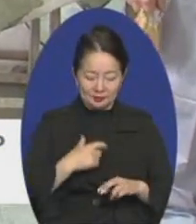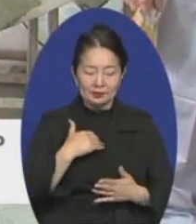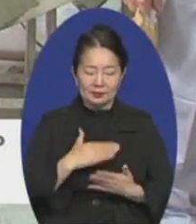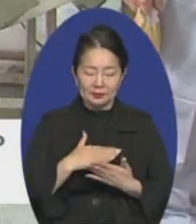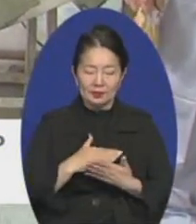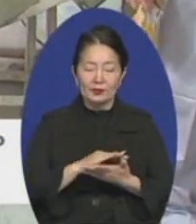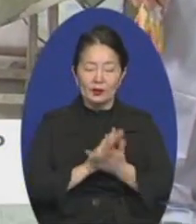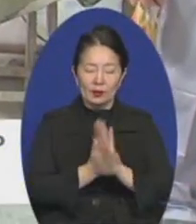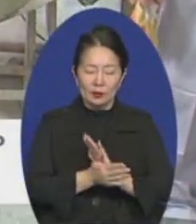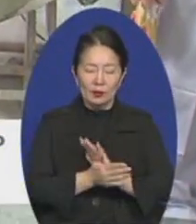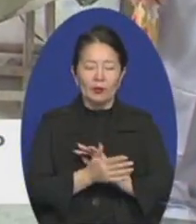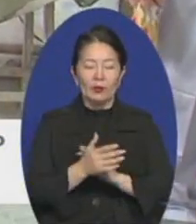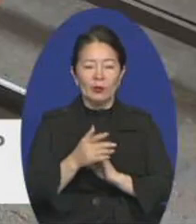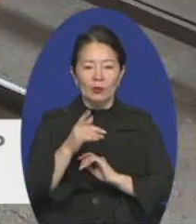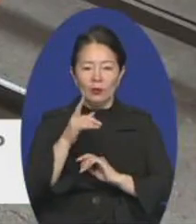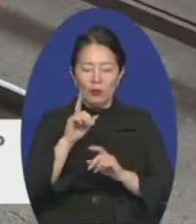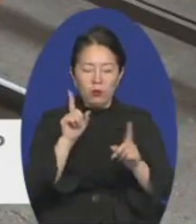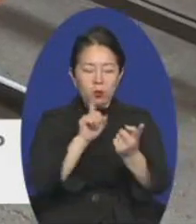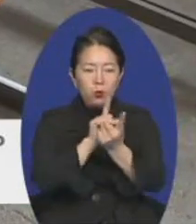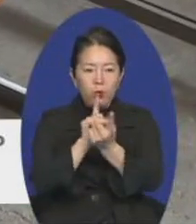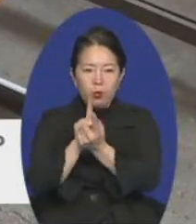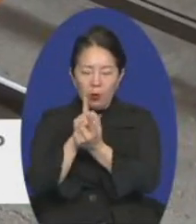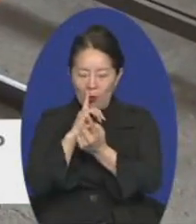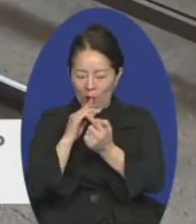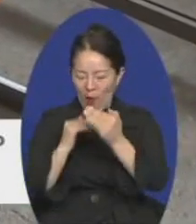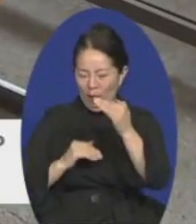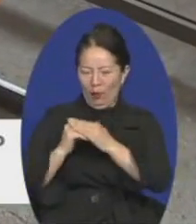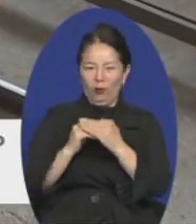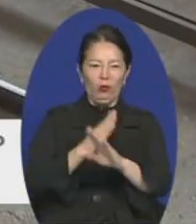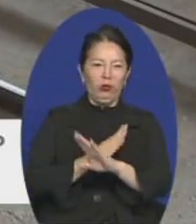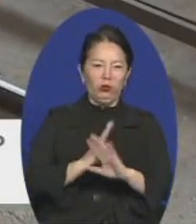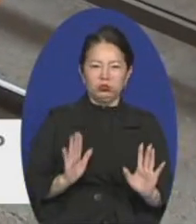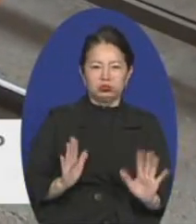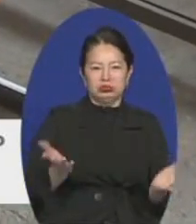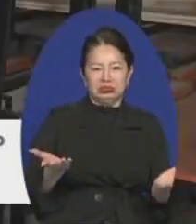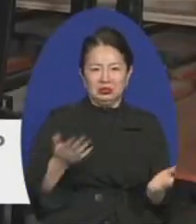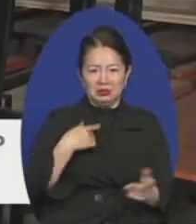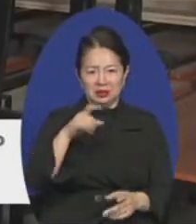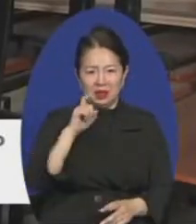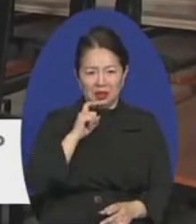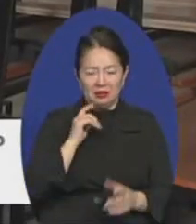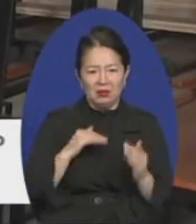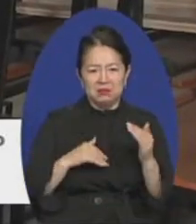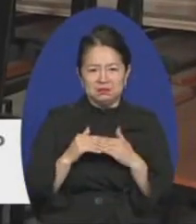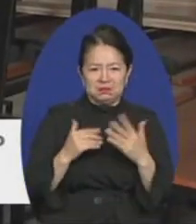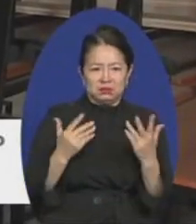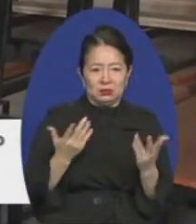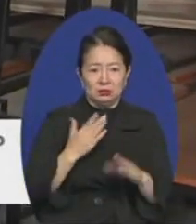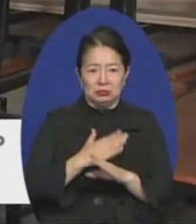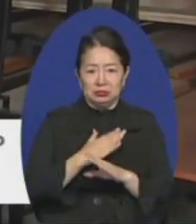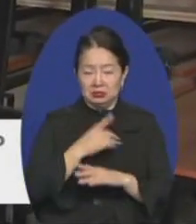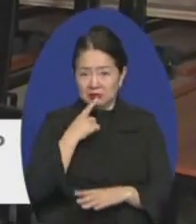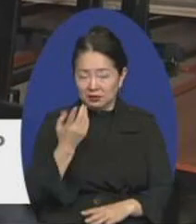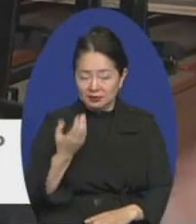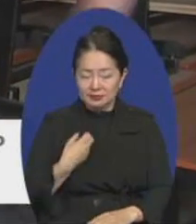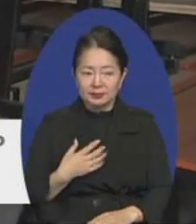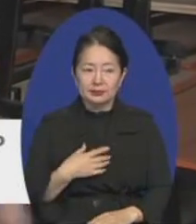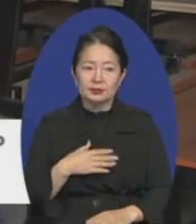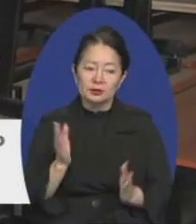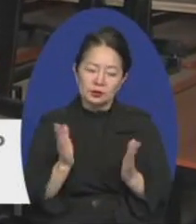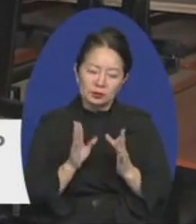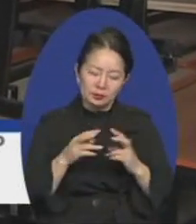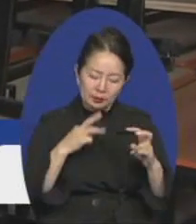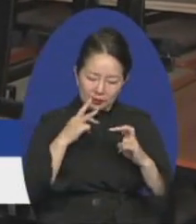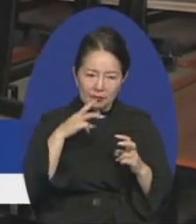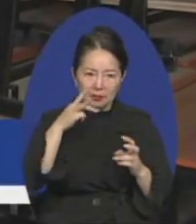гэдэг тал дээр ч гэсэн манайх яваад очихоор нэг лимит нь дууссан гэсэн хариулт өгдөг. Жижиг дунд үйлдвэрлэл бизнес эрхлэж байгаа хүмүүсээс бид